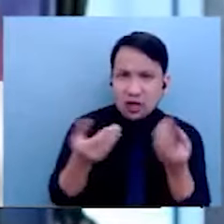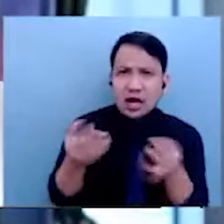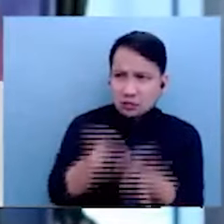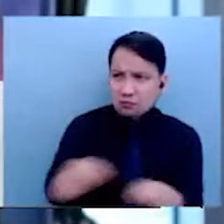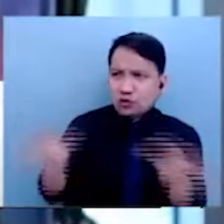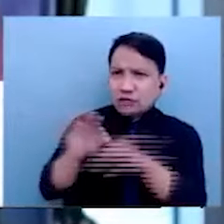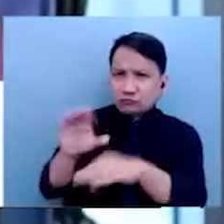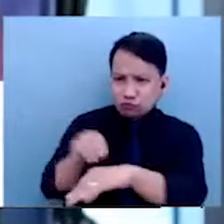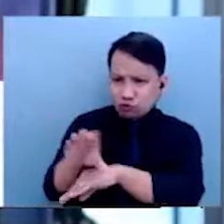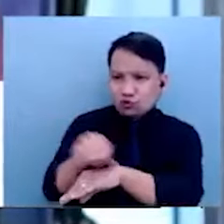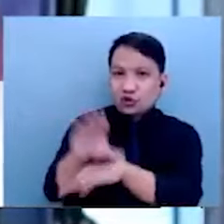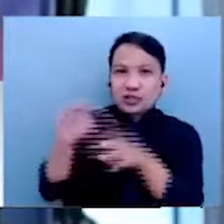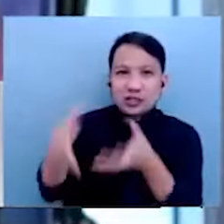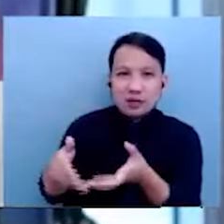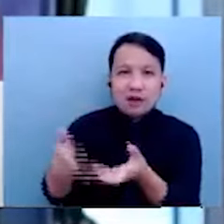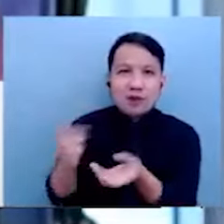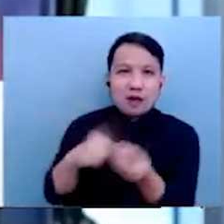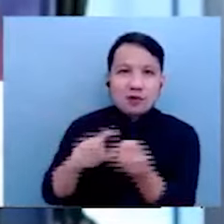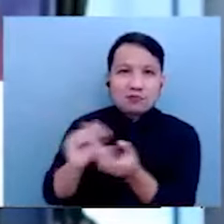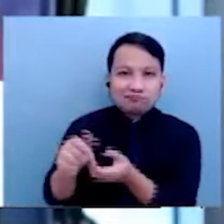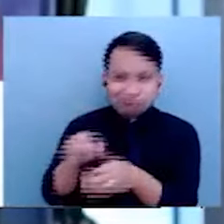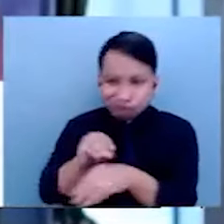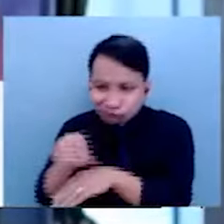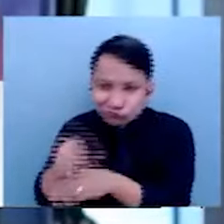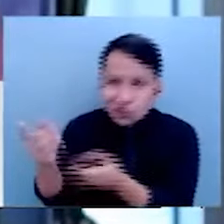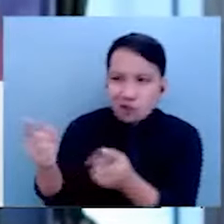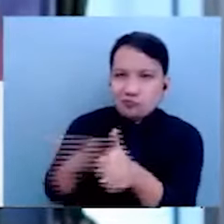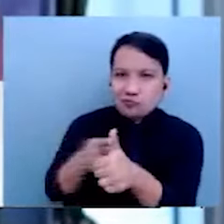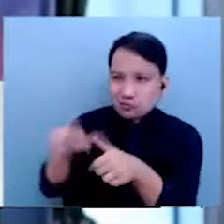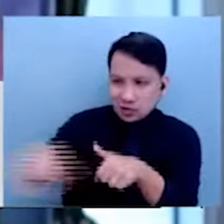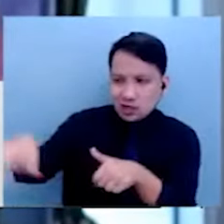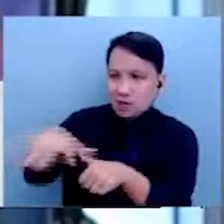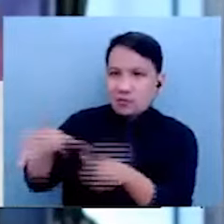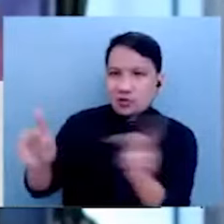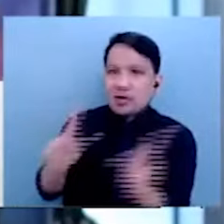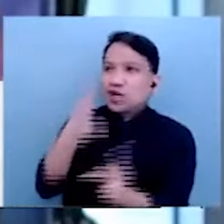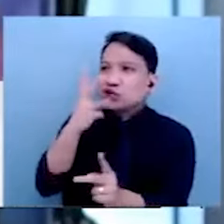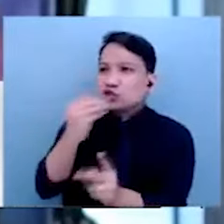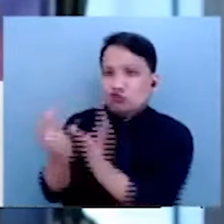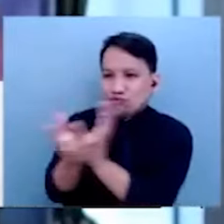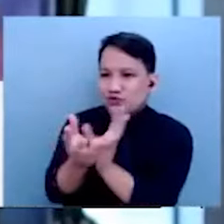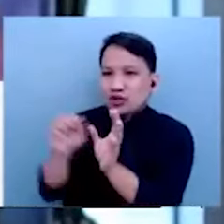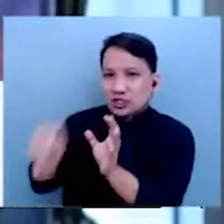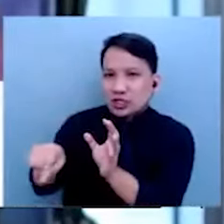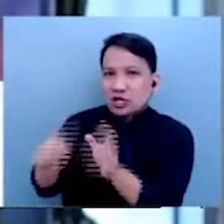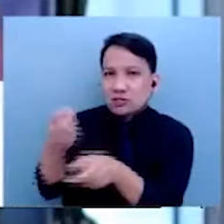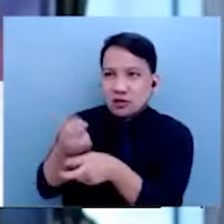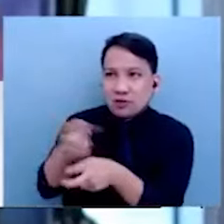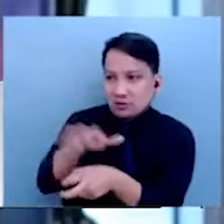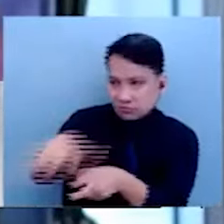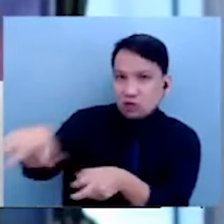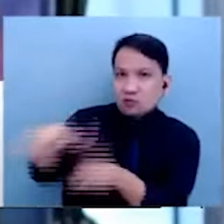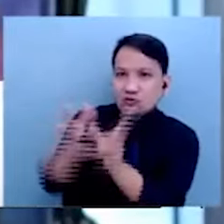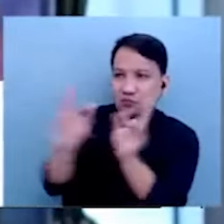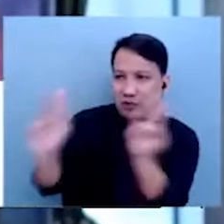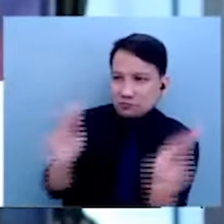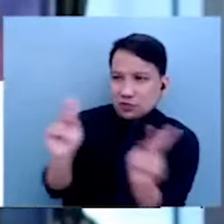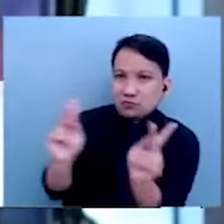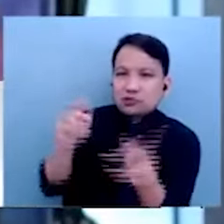sa data-driven yung makipag-consulto ka sa mga maapektuhan na mga taga roon sa lugar